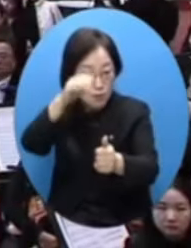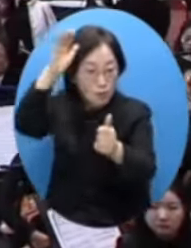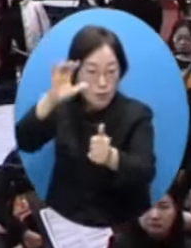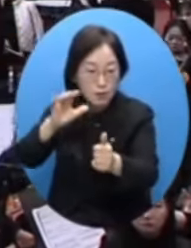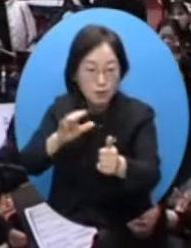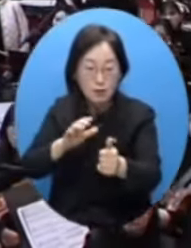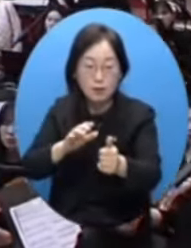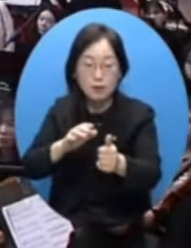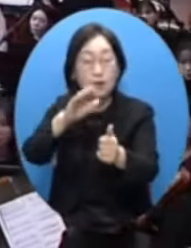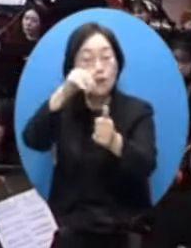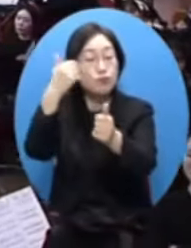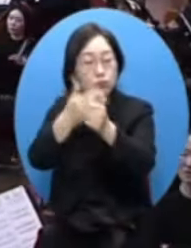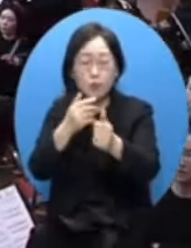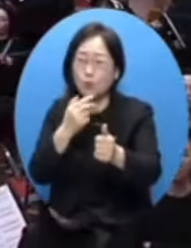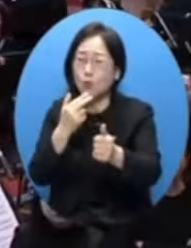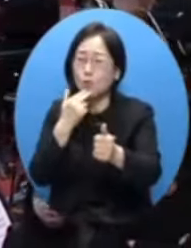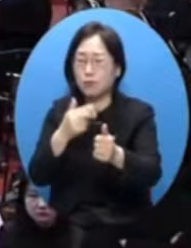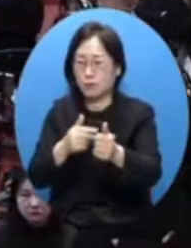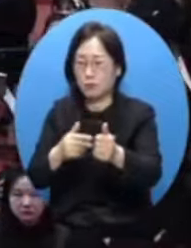말 듣고 진노해갖고